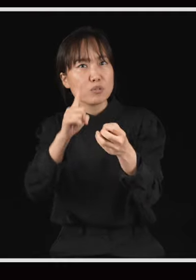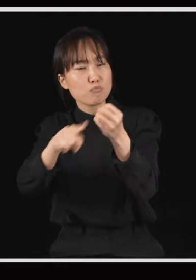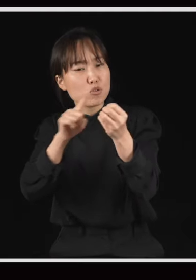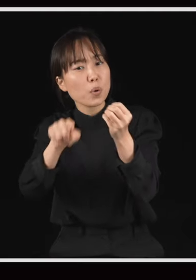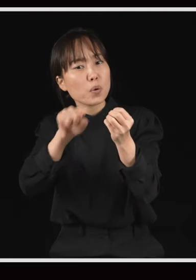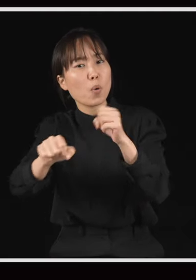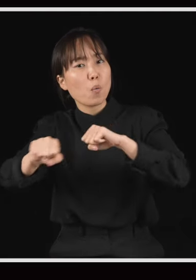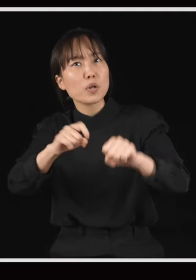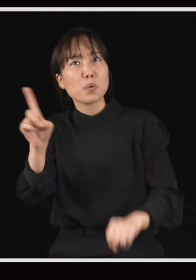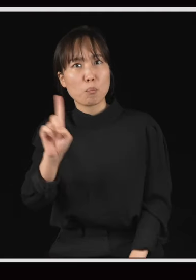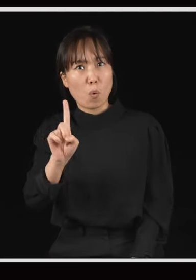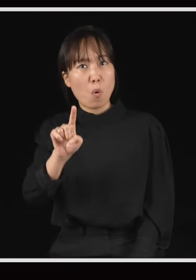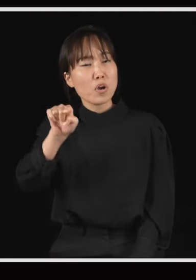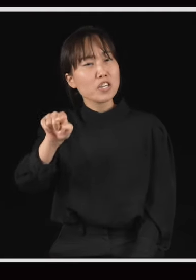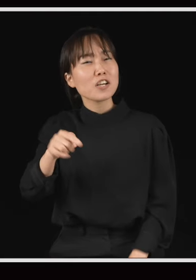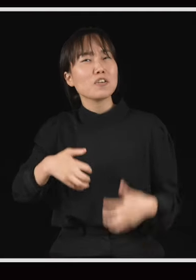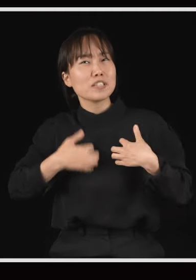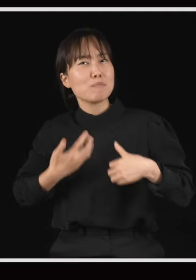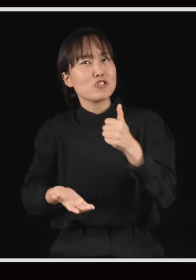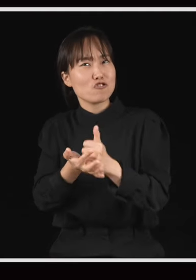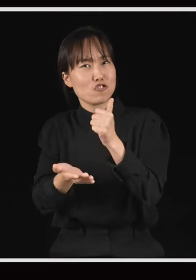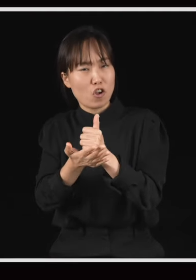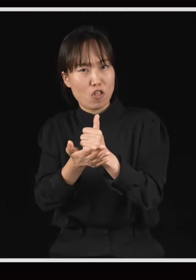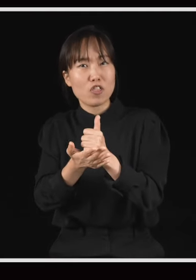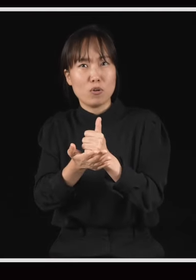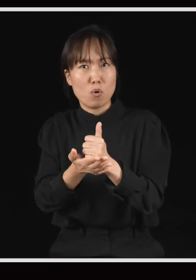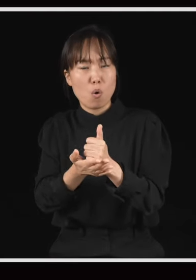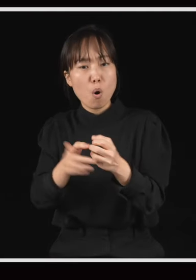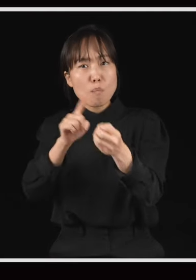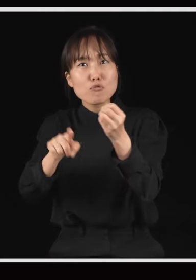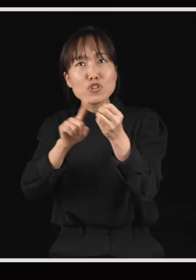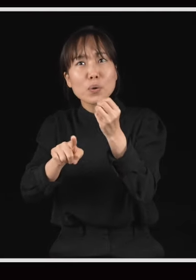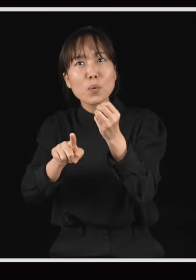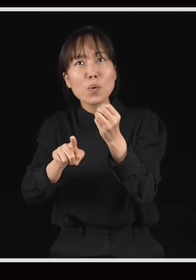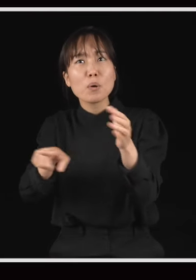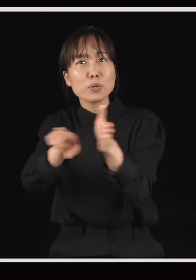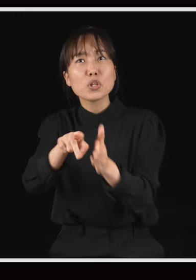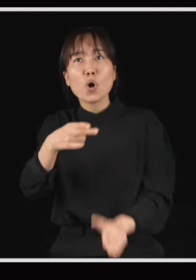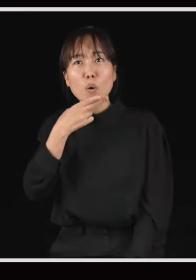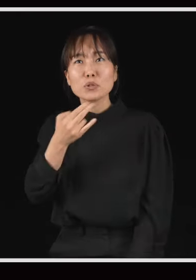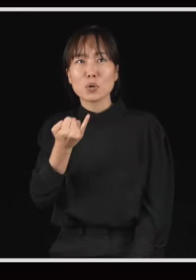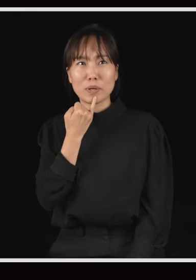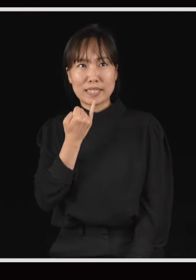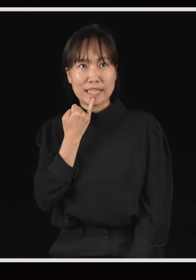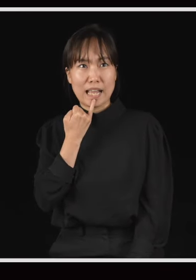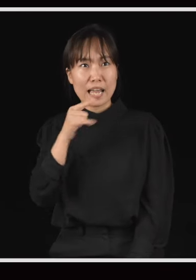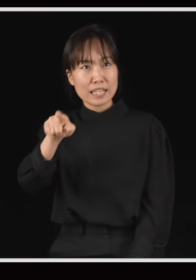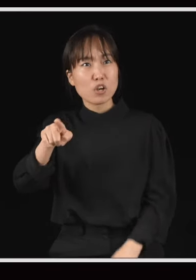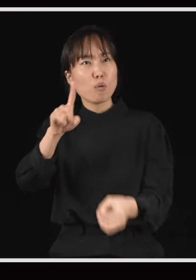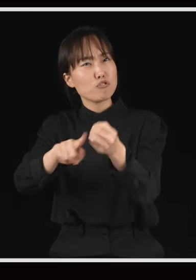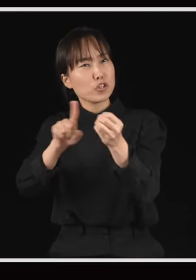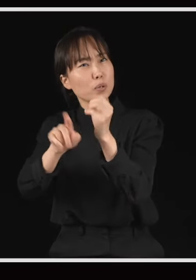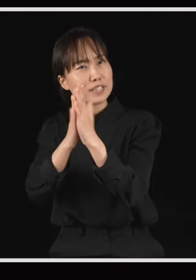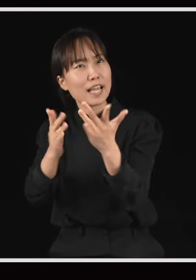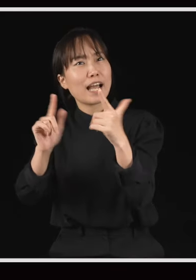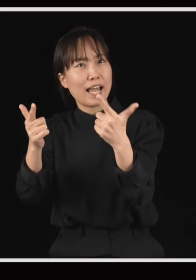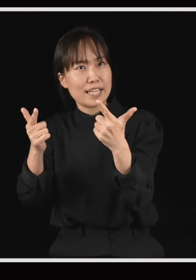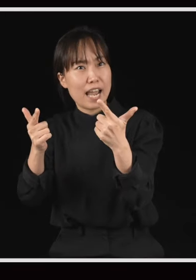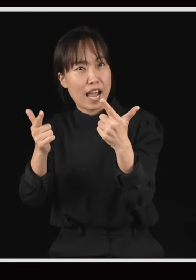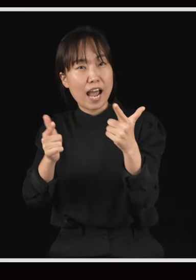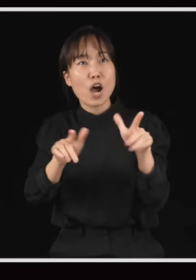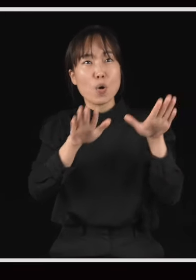정말 재밌습니다. 이 책 한번 읽어보시면, 불교가 아니시더라도 불교 책이 아닙니다. 그냥 제가 지금까지 말씀드린 어떤 아이디어에 대한